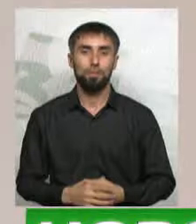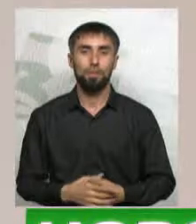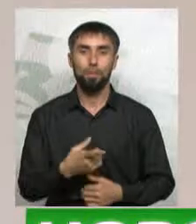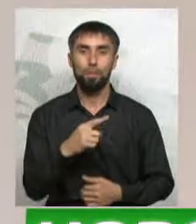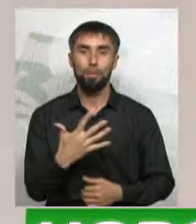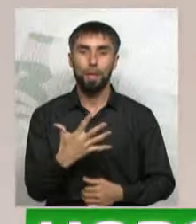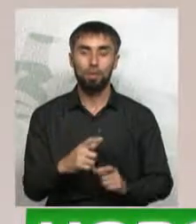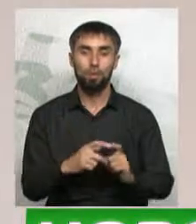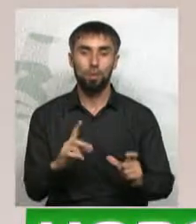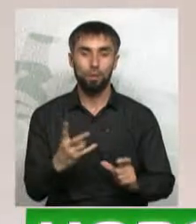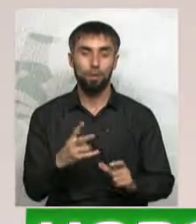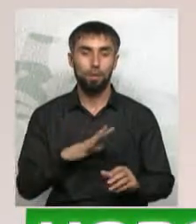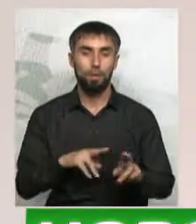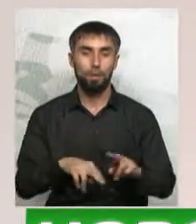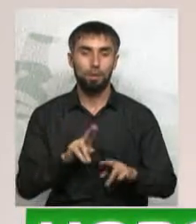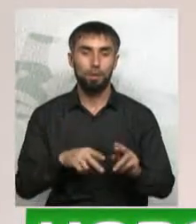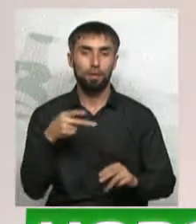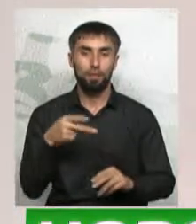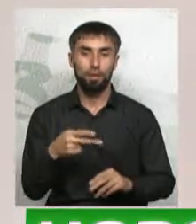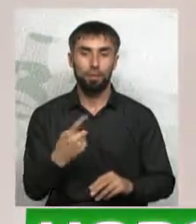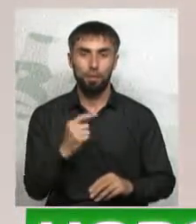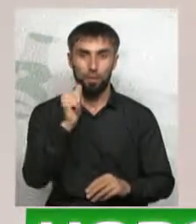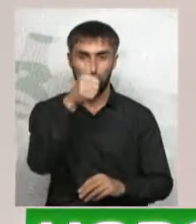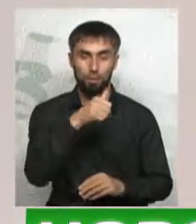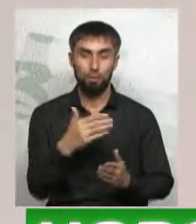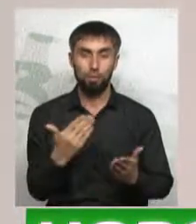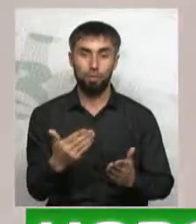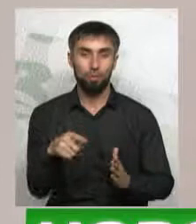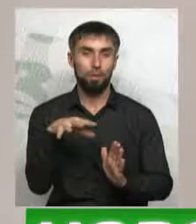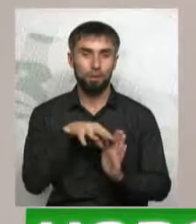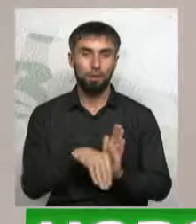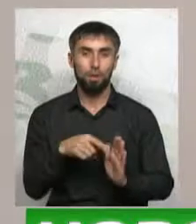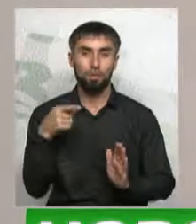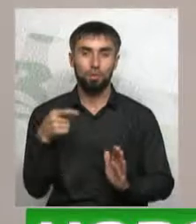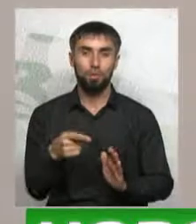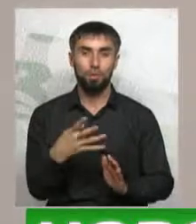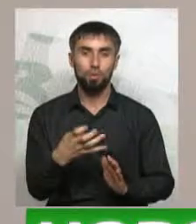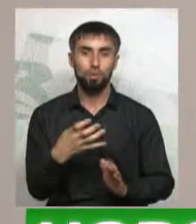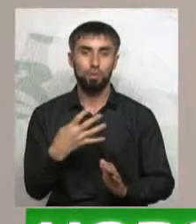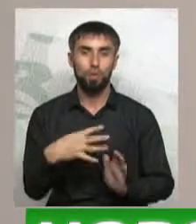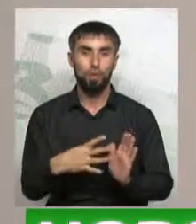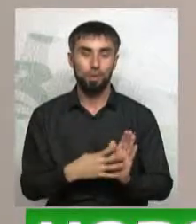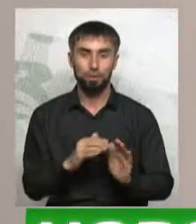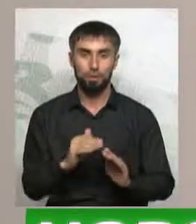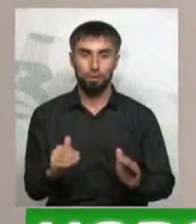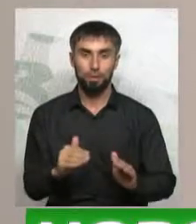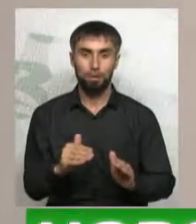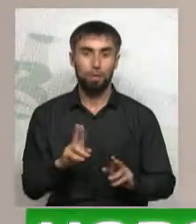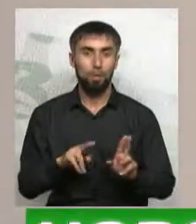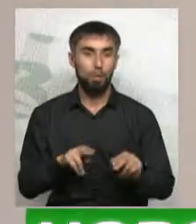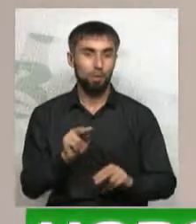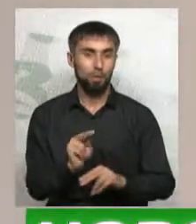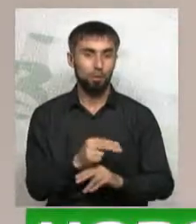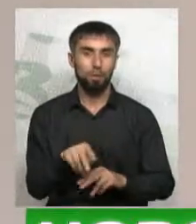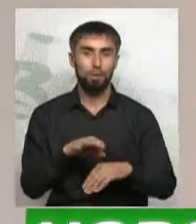Четвертая Назрановская школа была построена в 2001 году. Сейчас сюда ходит 1449 детей. Косметический